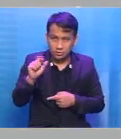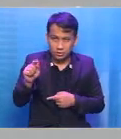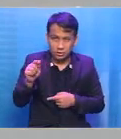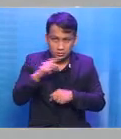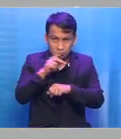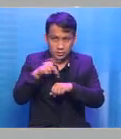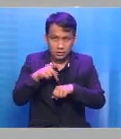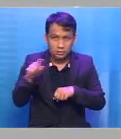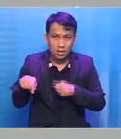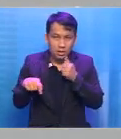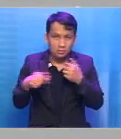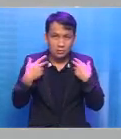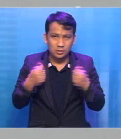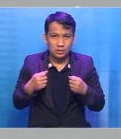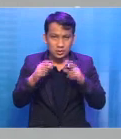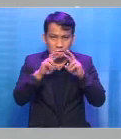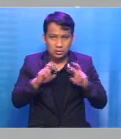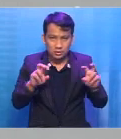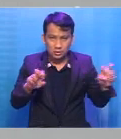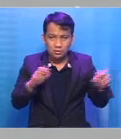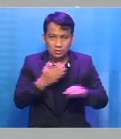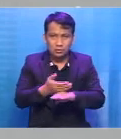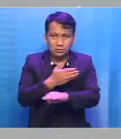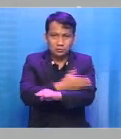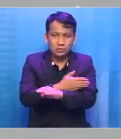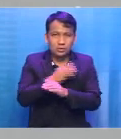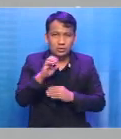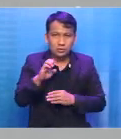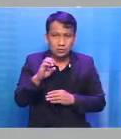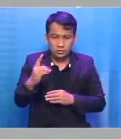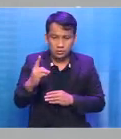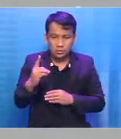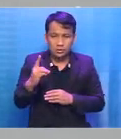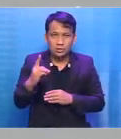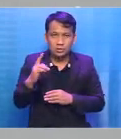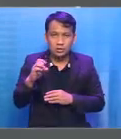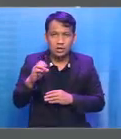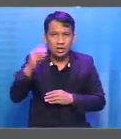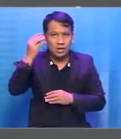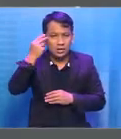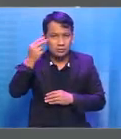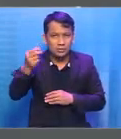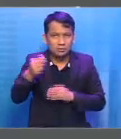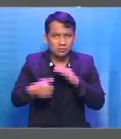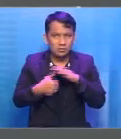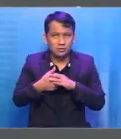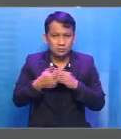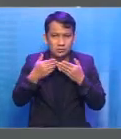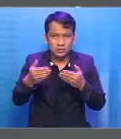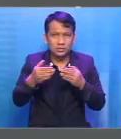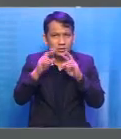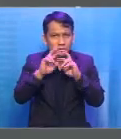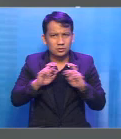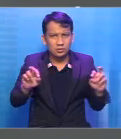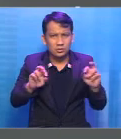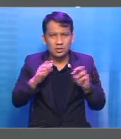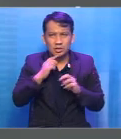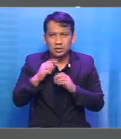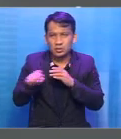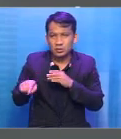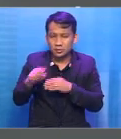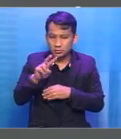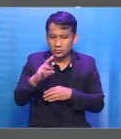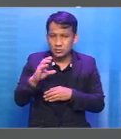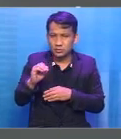Philippine Council on Health Research and Development Executive Director Jaime Montoya, lumabas sa isang pag-aaral na sinisira ng